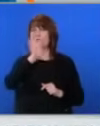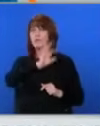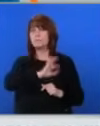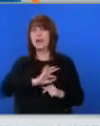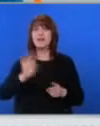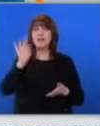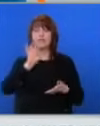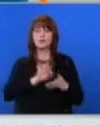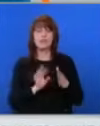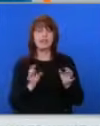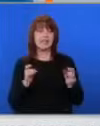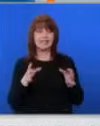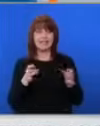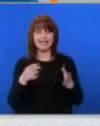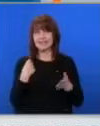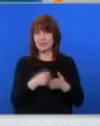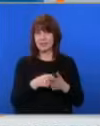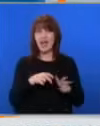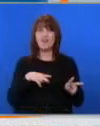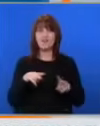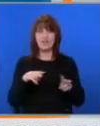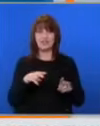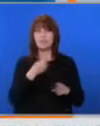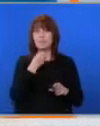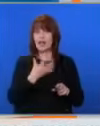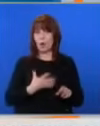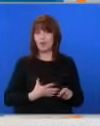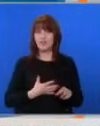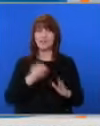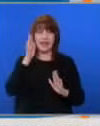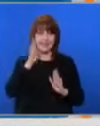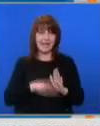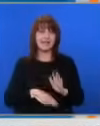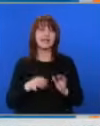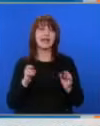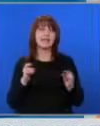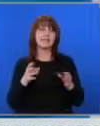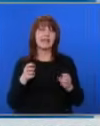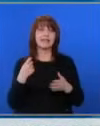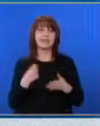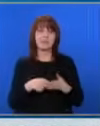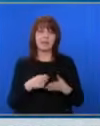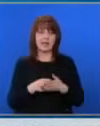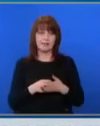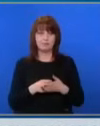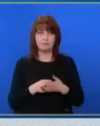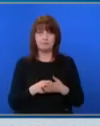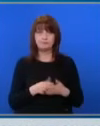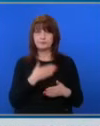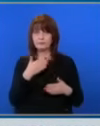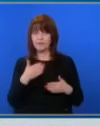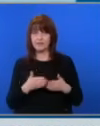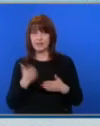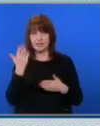средното възнаграждение за страната, а Видин и Благоевград са областите с най-ниска средна заплата. В края на